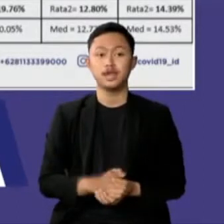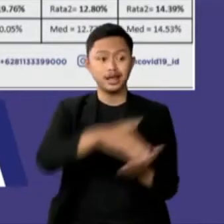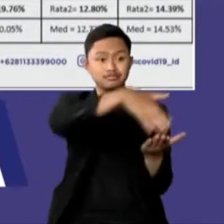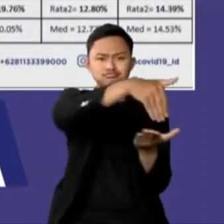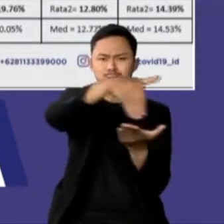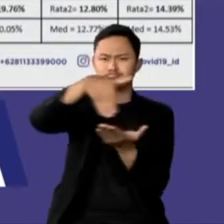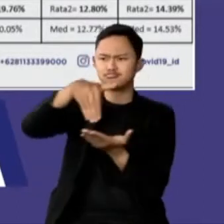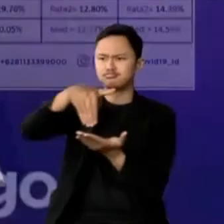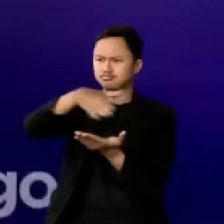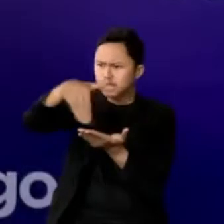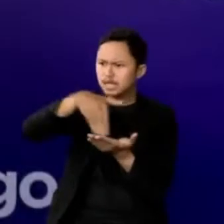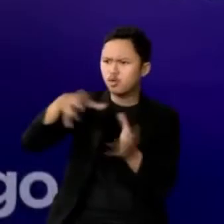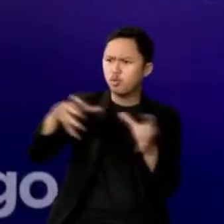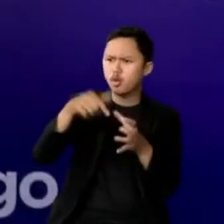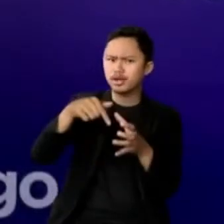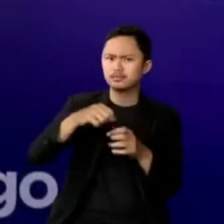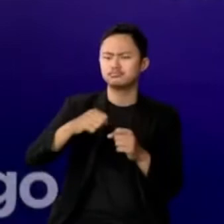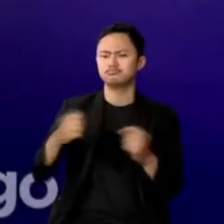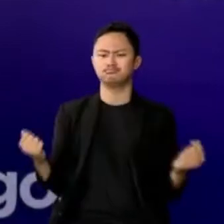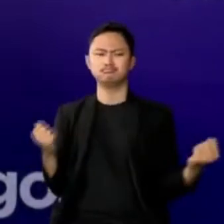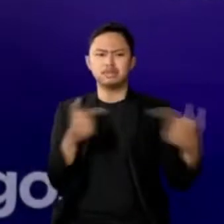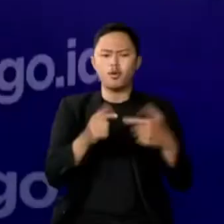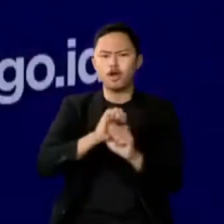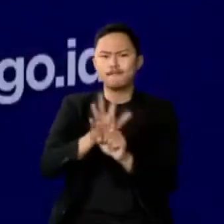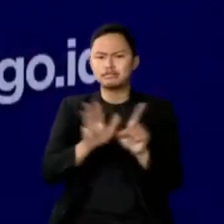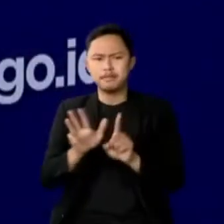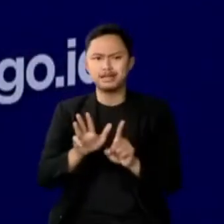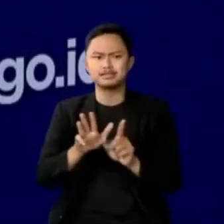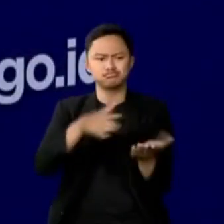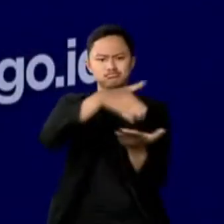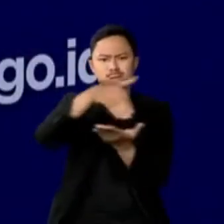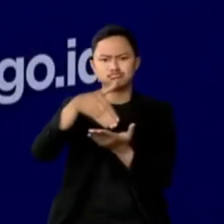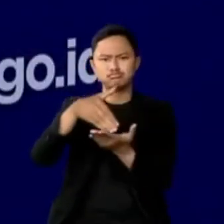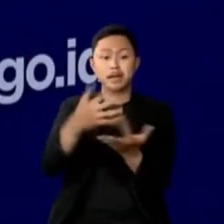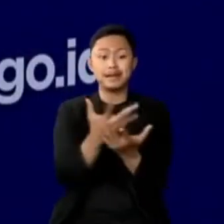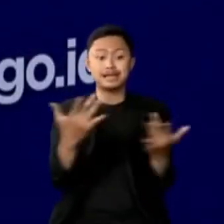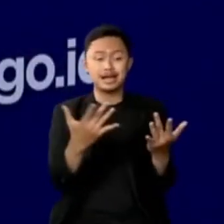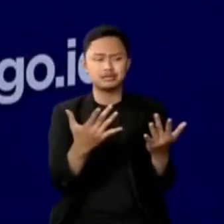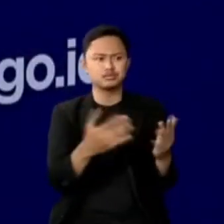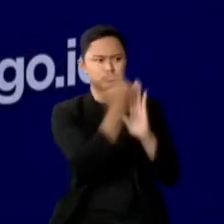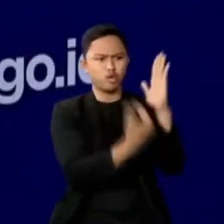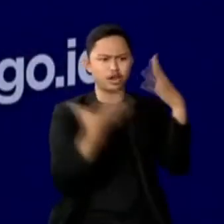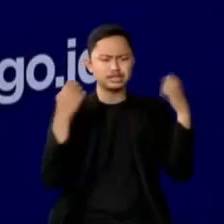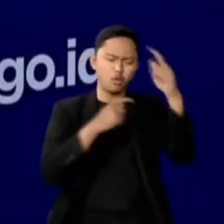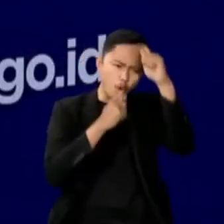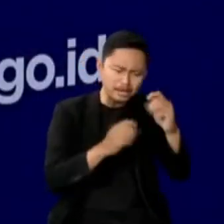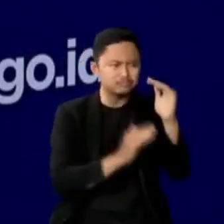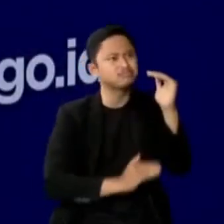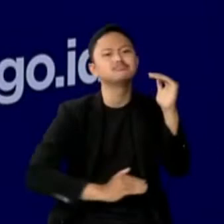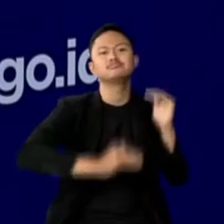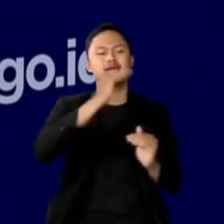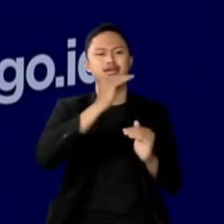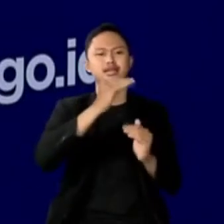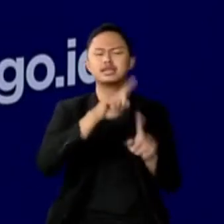data yang dikumpulkan bersatu lawan kesembilan belas menunjukkan adanya tren tingkat kepatuhan yang membaik namun angka kasus terprivasi ini masih